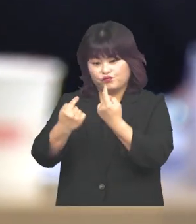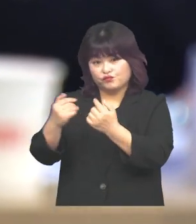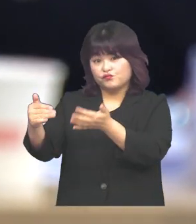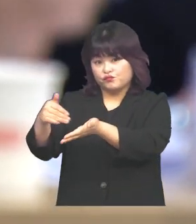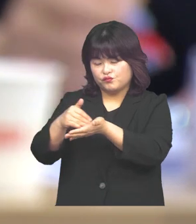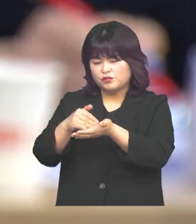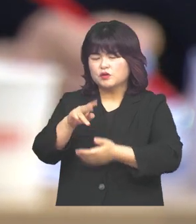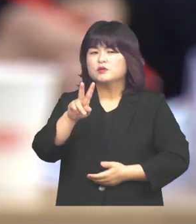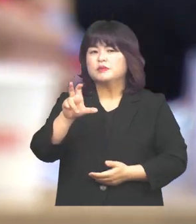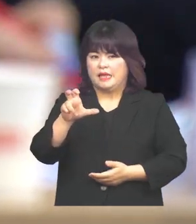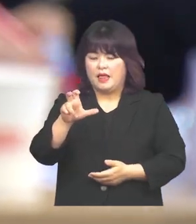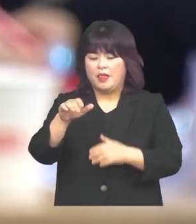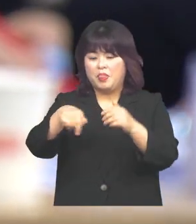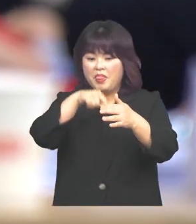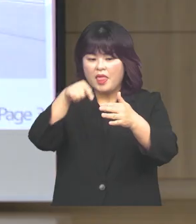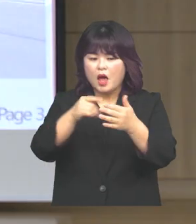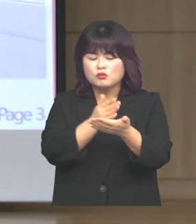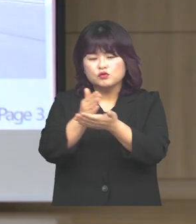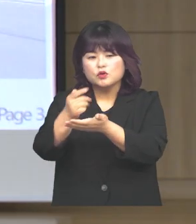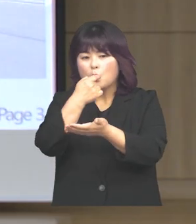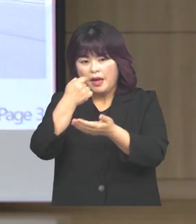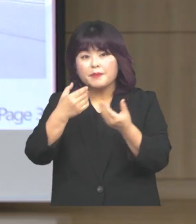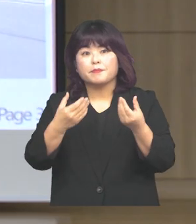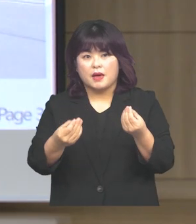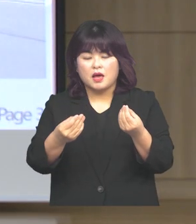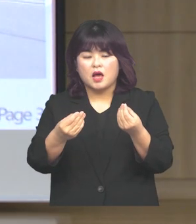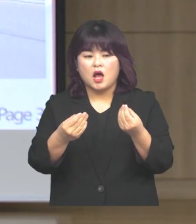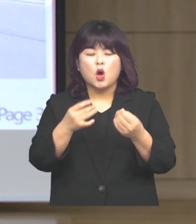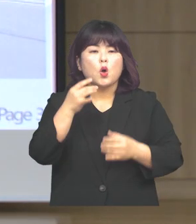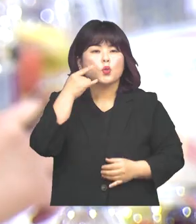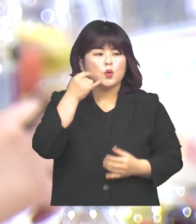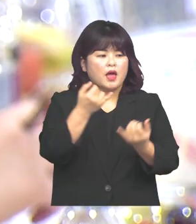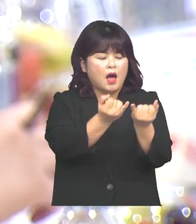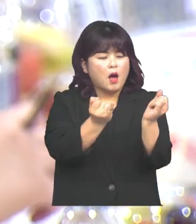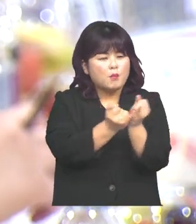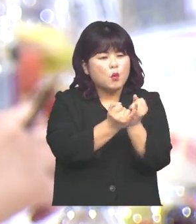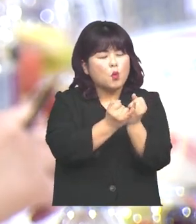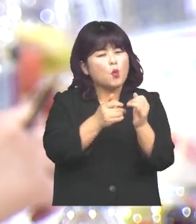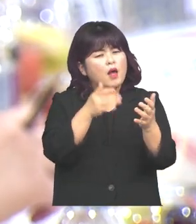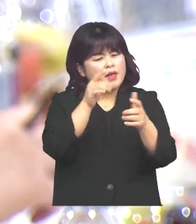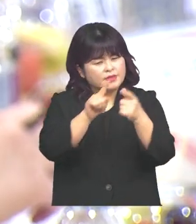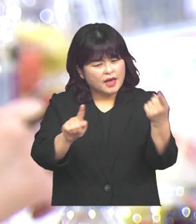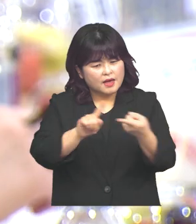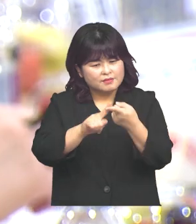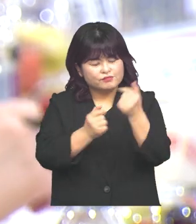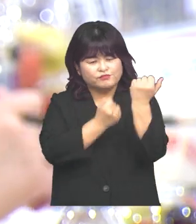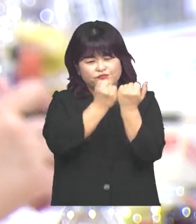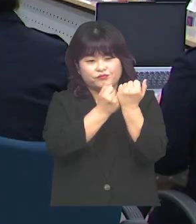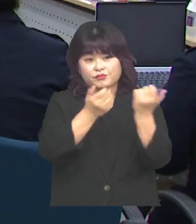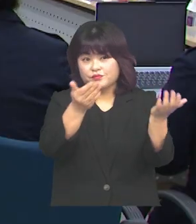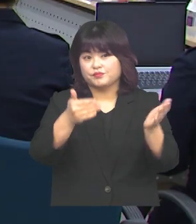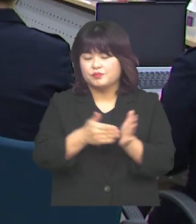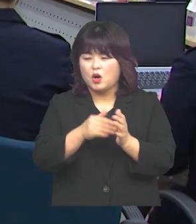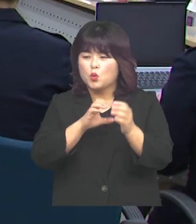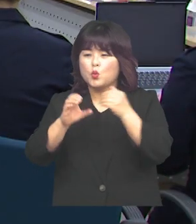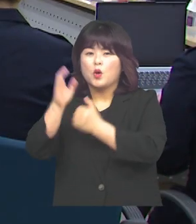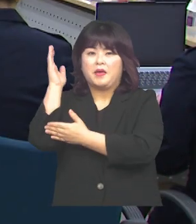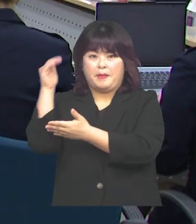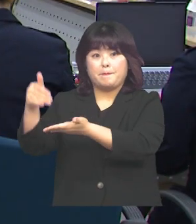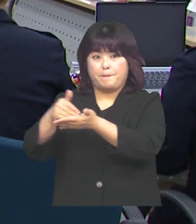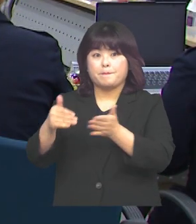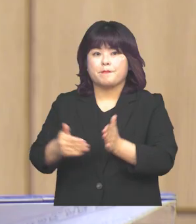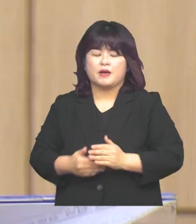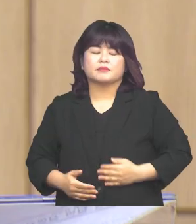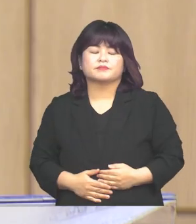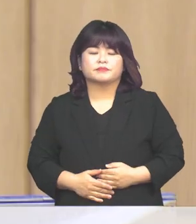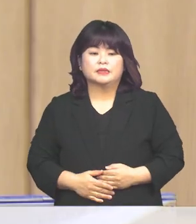접수한 건의사항 25건에 대해 부서별 검토를 마친 뒤 녹색어머니회 회장단에게 사안별로 설명했고 추가로 의견을